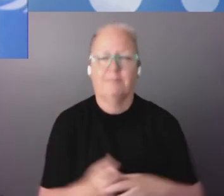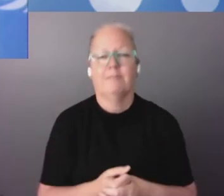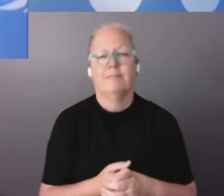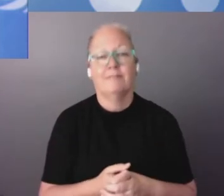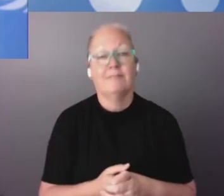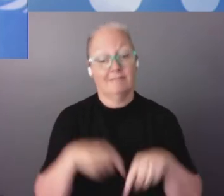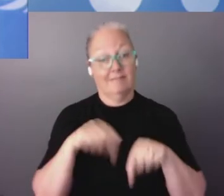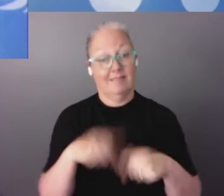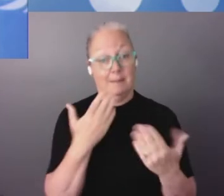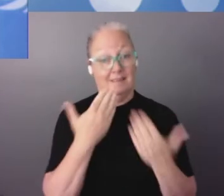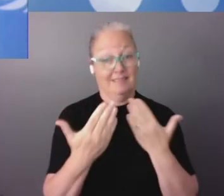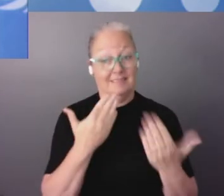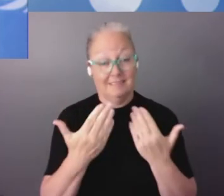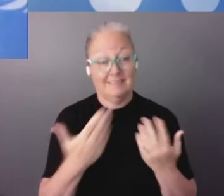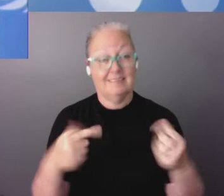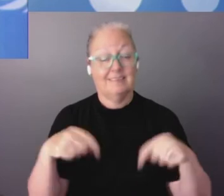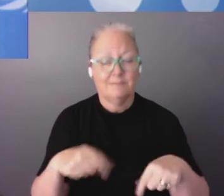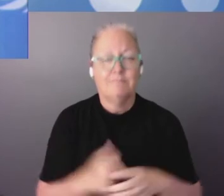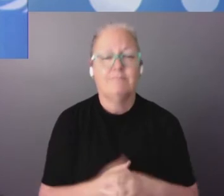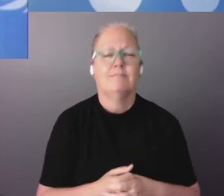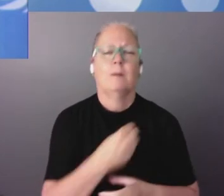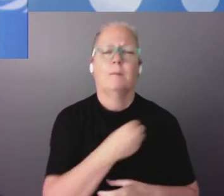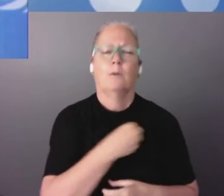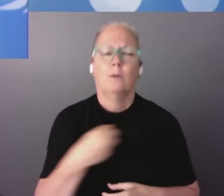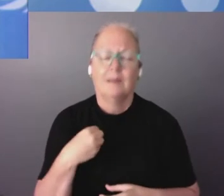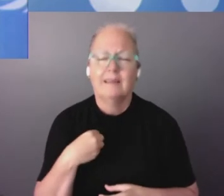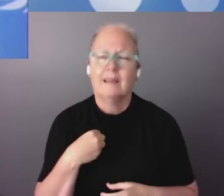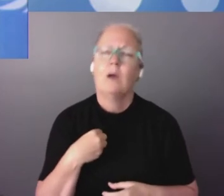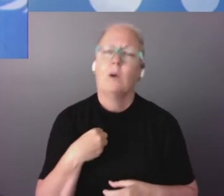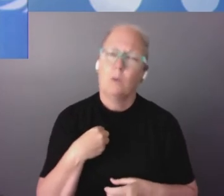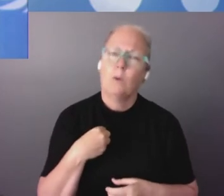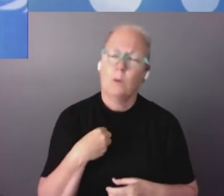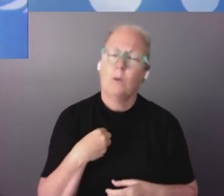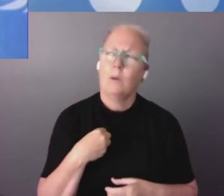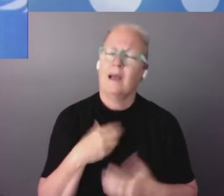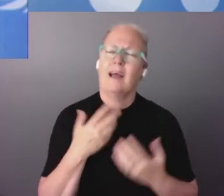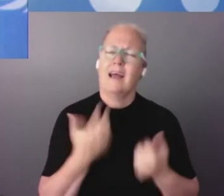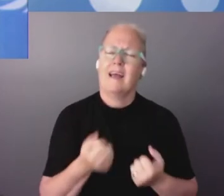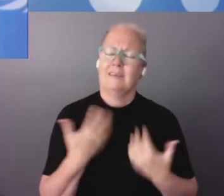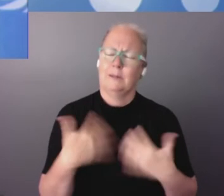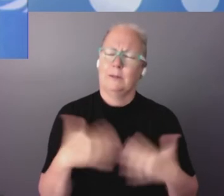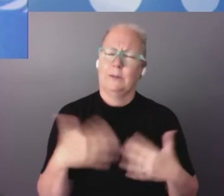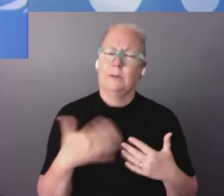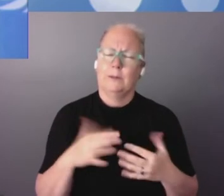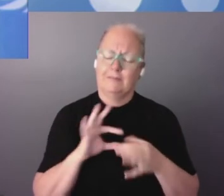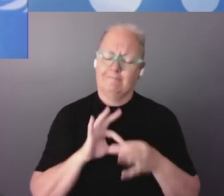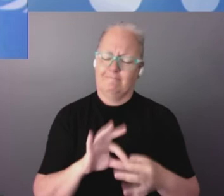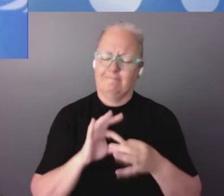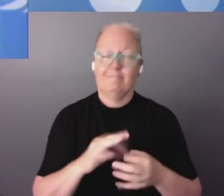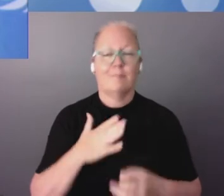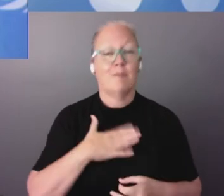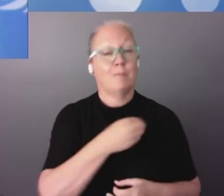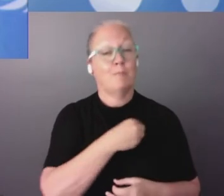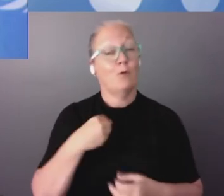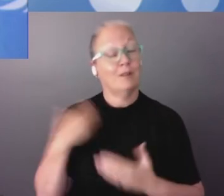Maintenant, je représente le secrétaire général de Kulinzao de la Société internationale des télécoms qui n'a pas pu nous